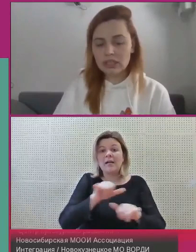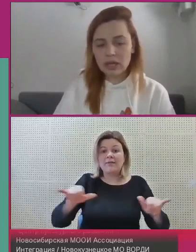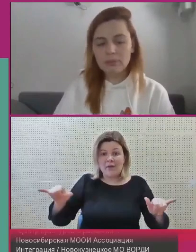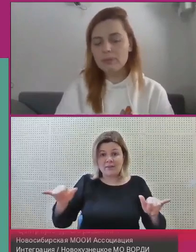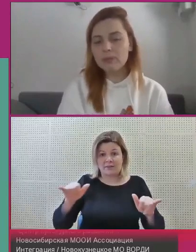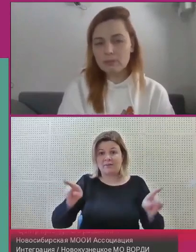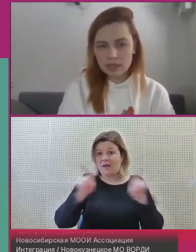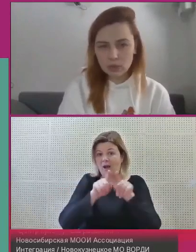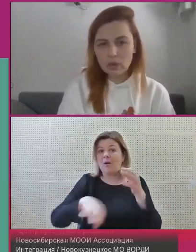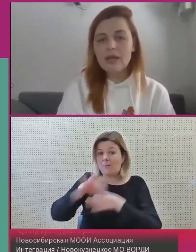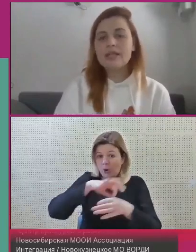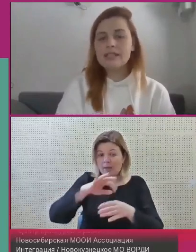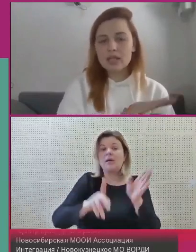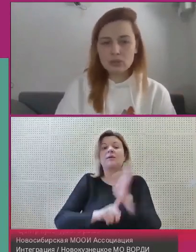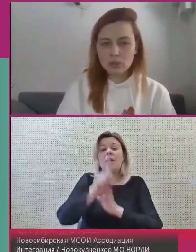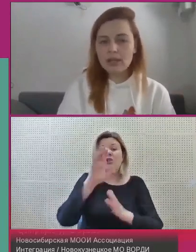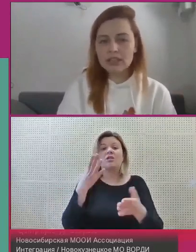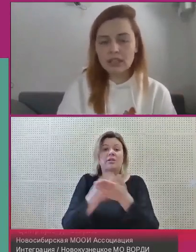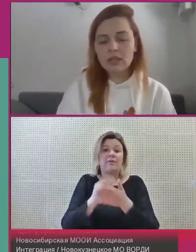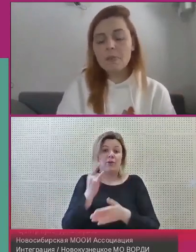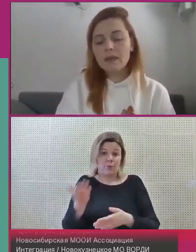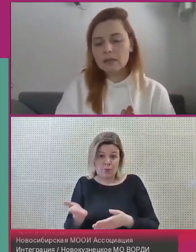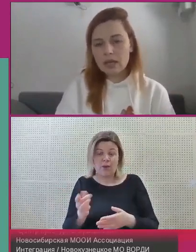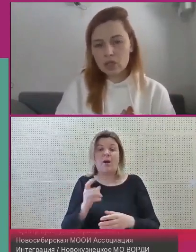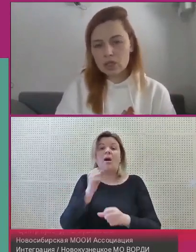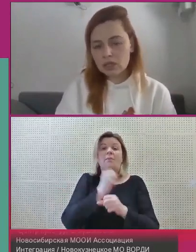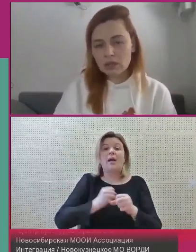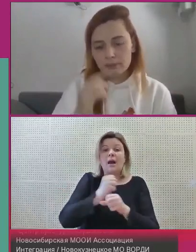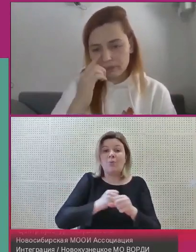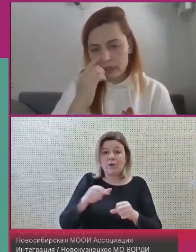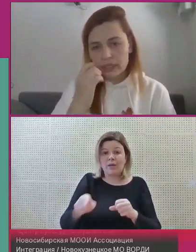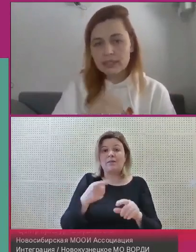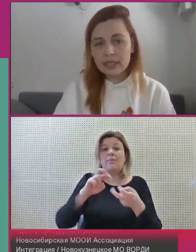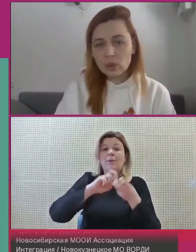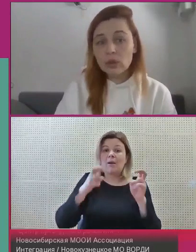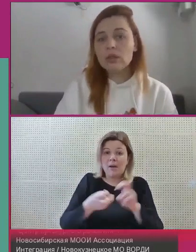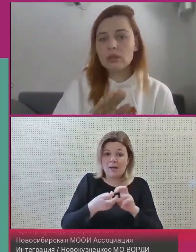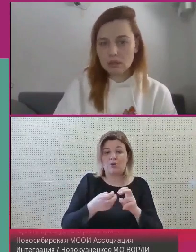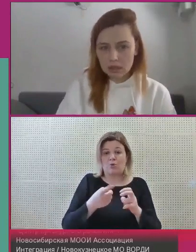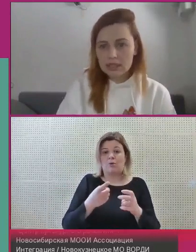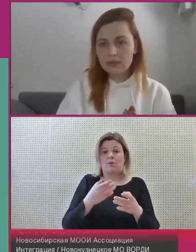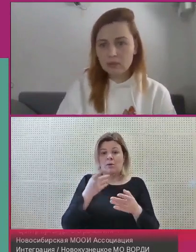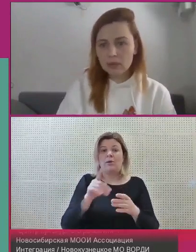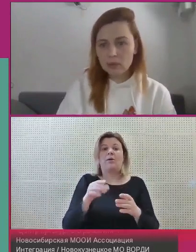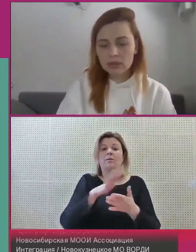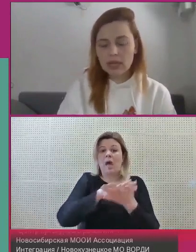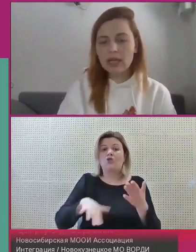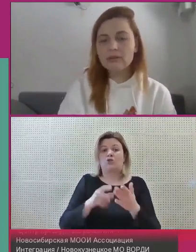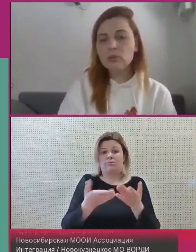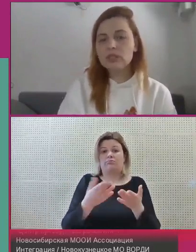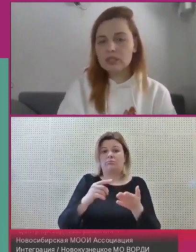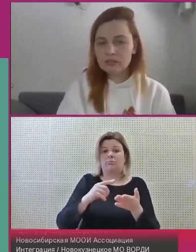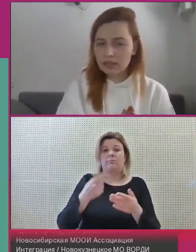отработайте все этапы, проблематику, значимую для всех, дальше стратегию для своего ребенка,